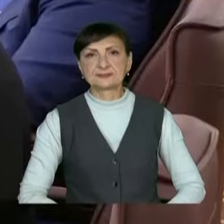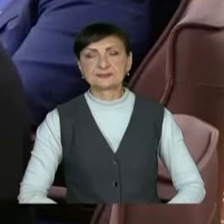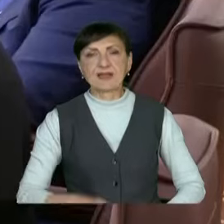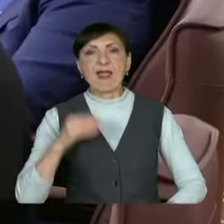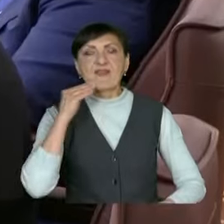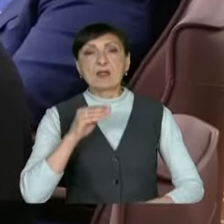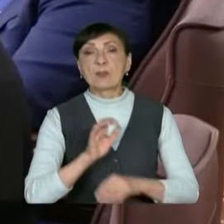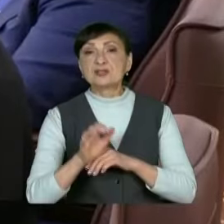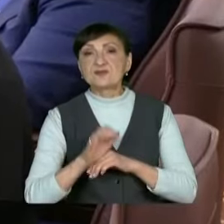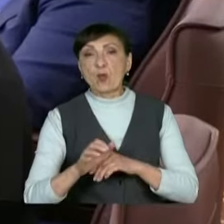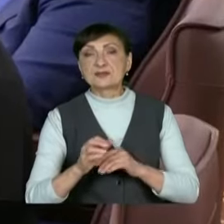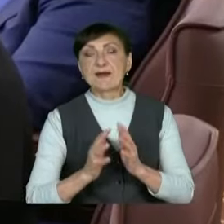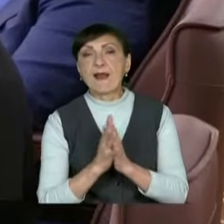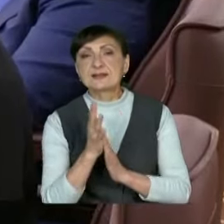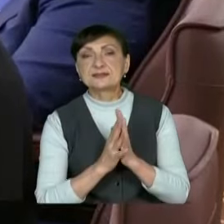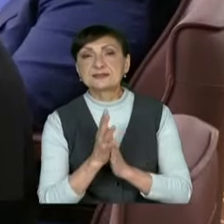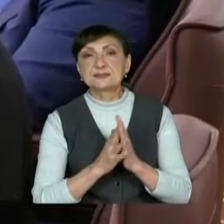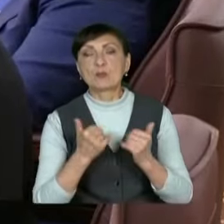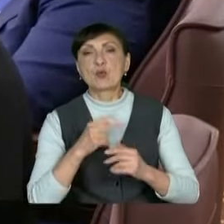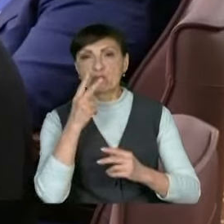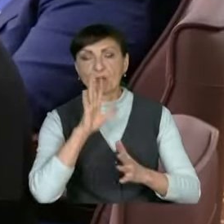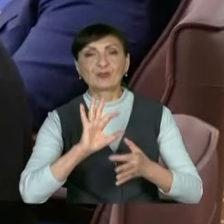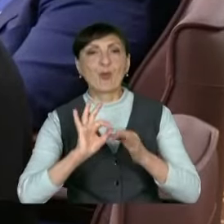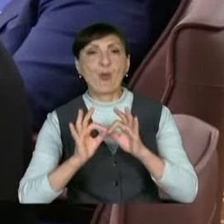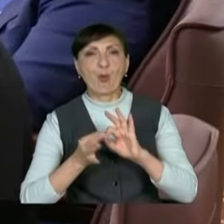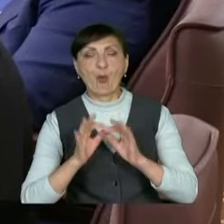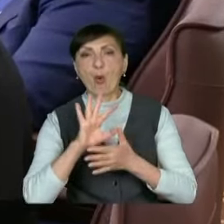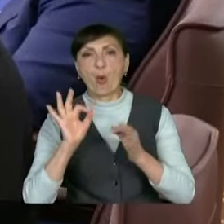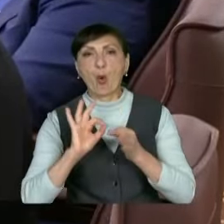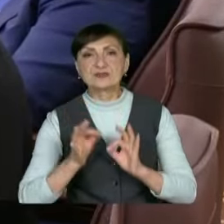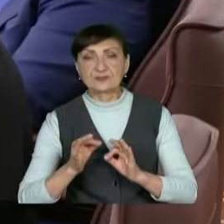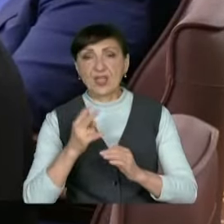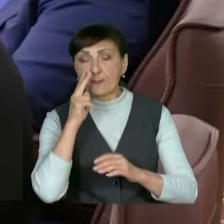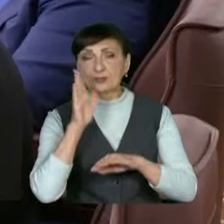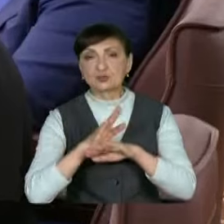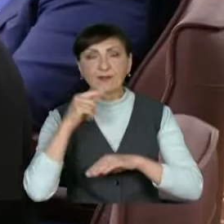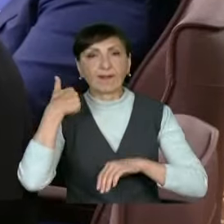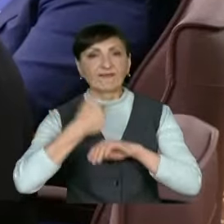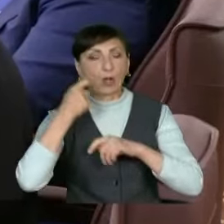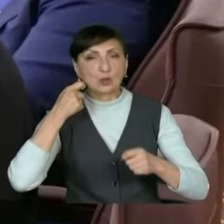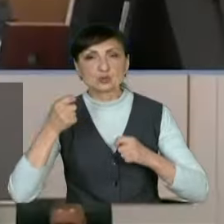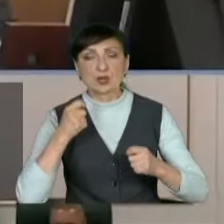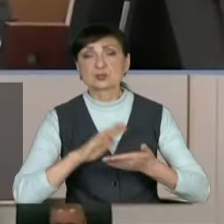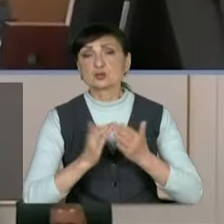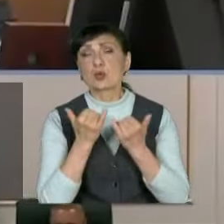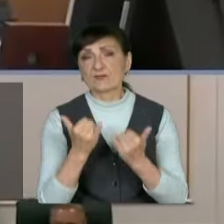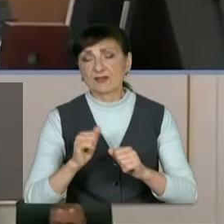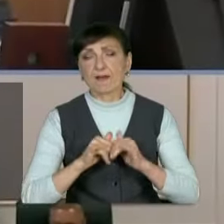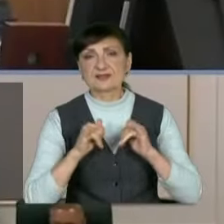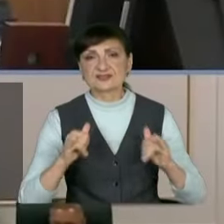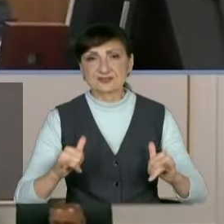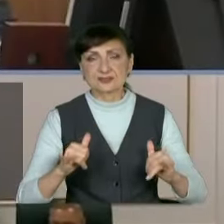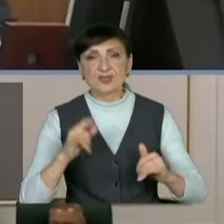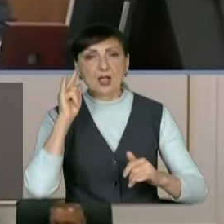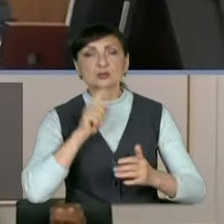Эффект от производства растениеводческой продукции мы увидим осенью. По поручению главы государства созданы все необходимые условия для развития отрасли.